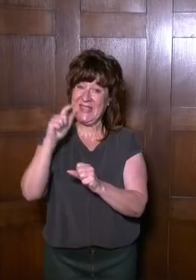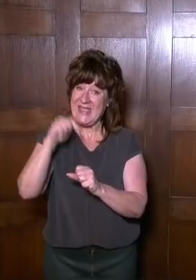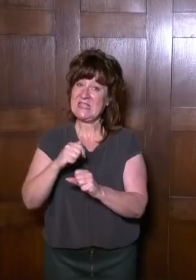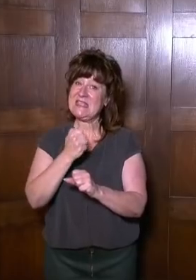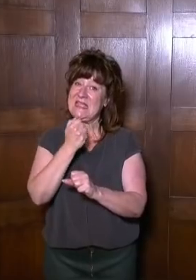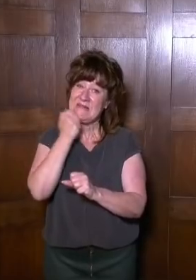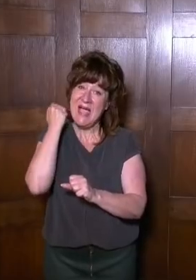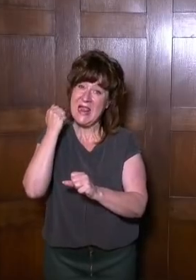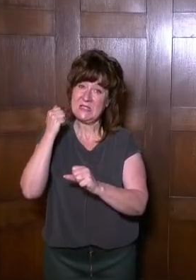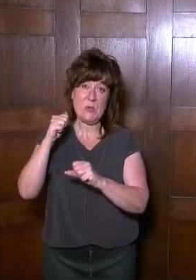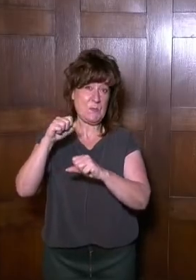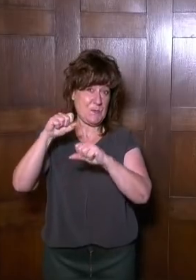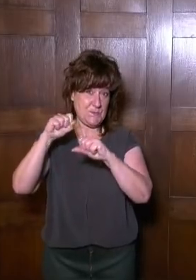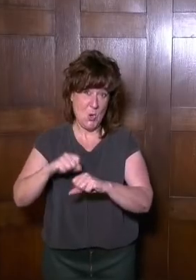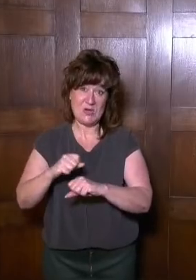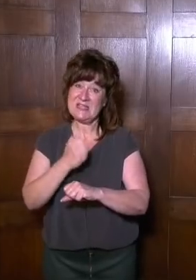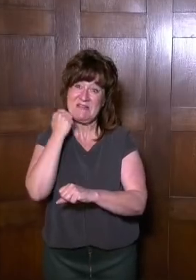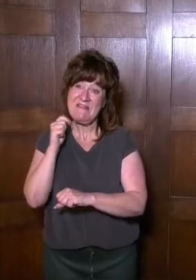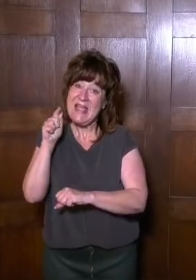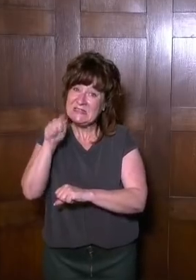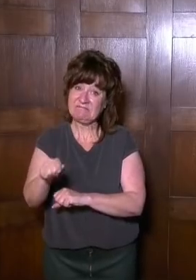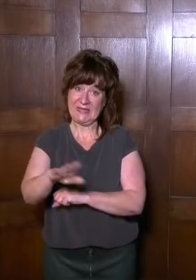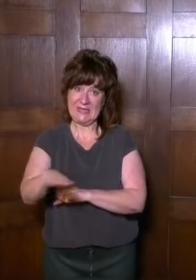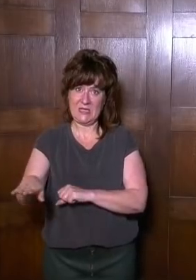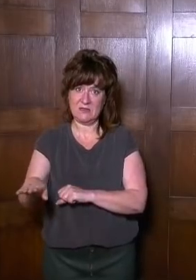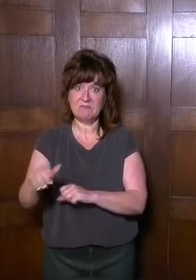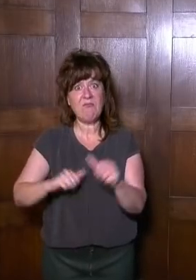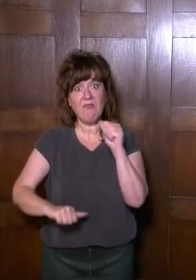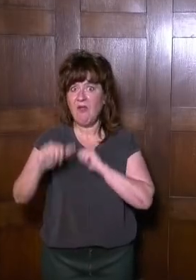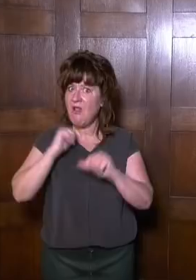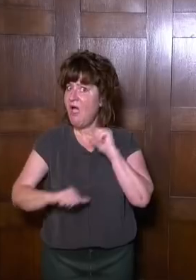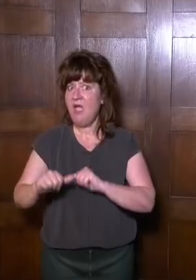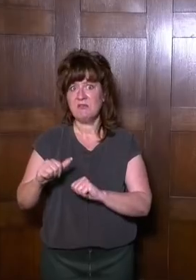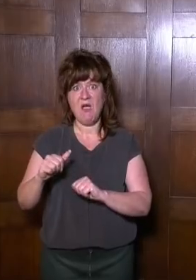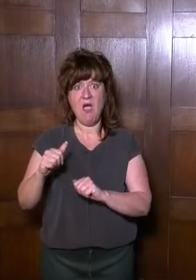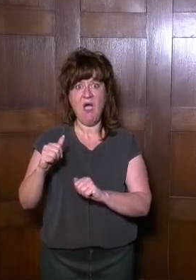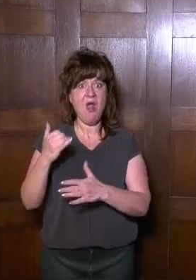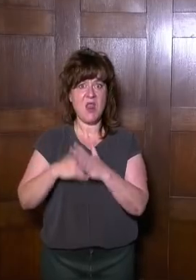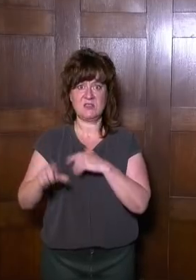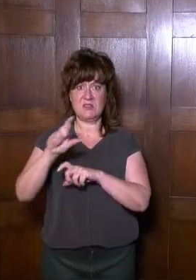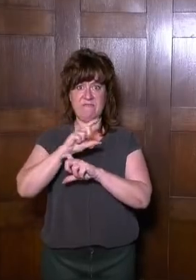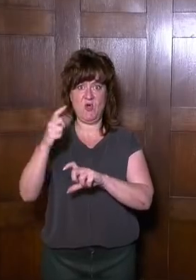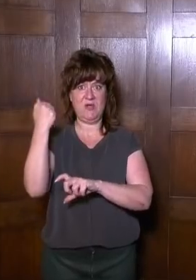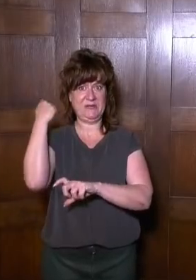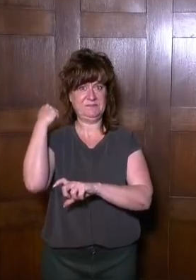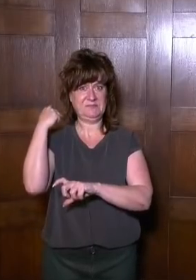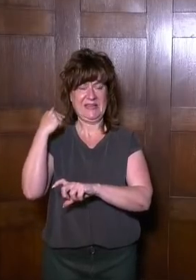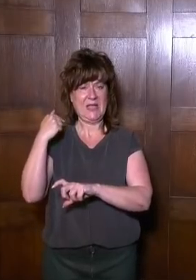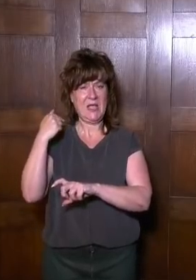zu Gewalt an Kindern kommen kann. Leider musste man letzte Woche durch diesen Artikel von